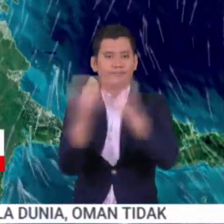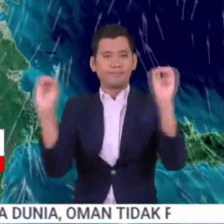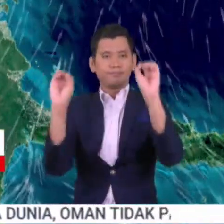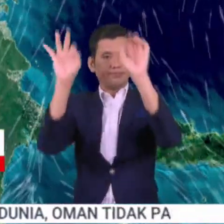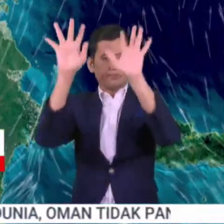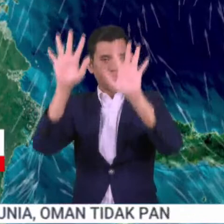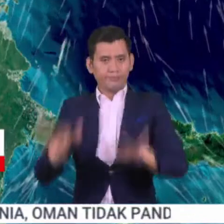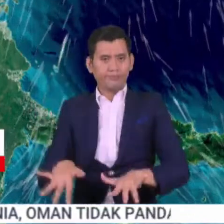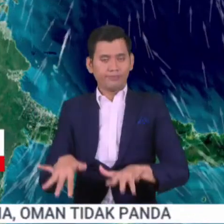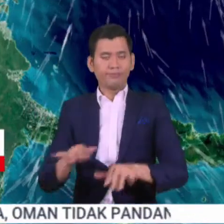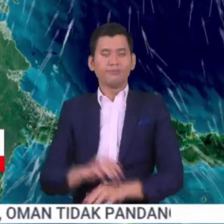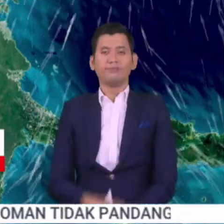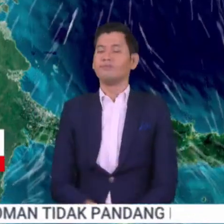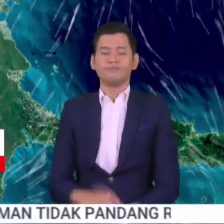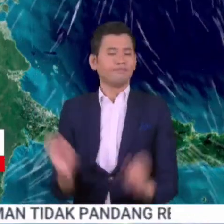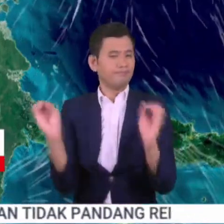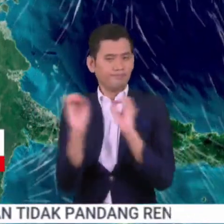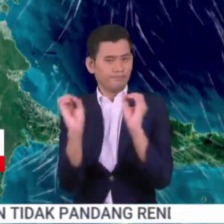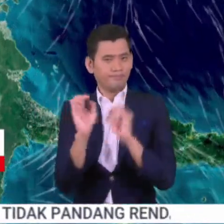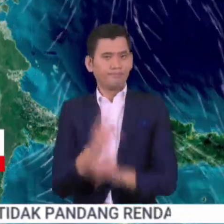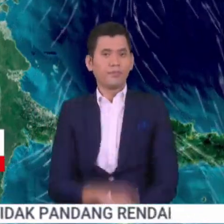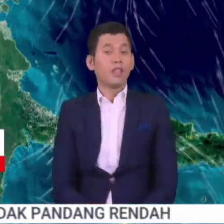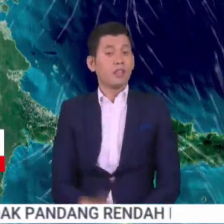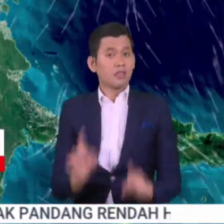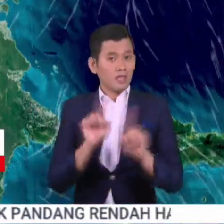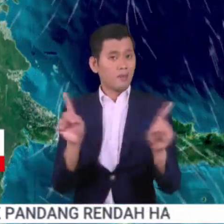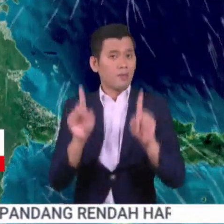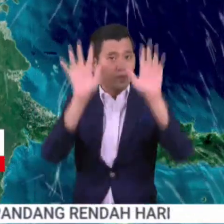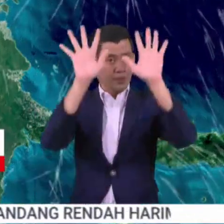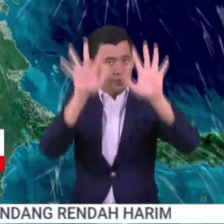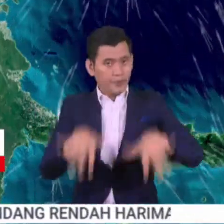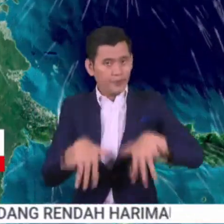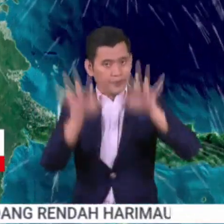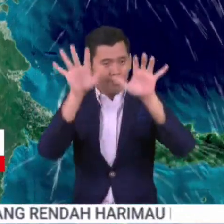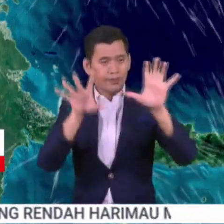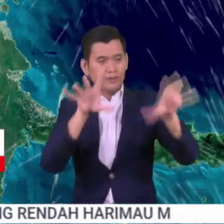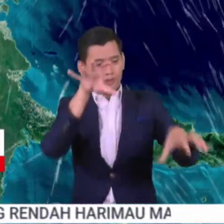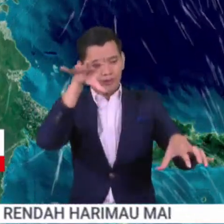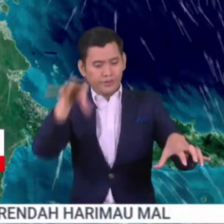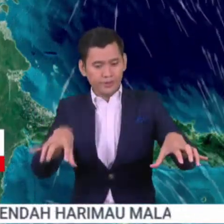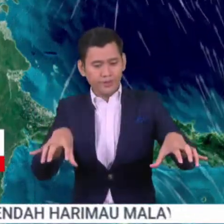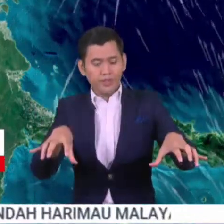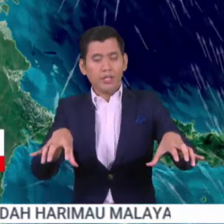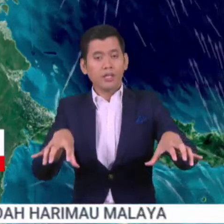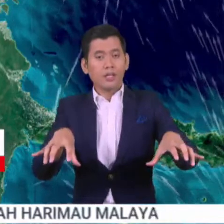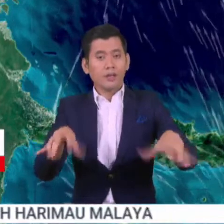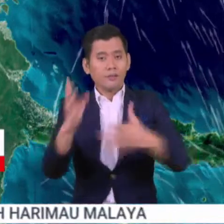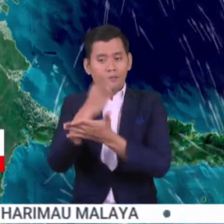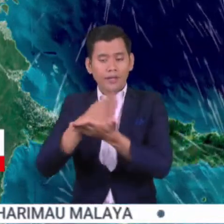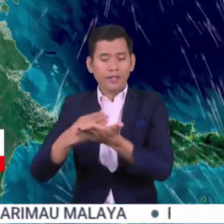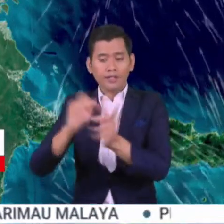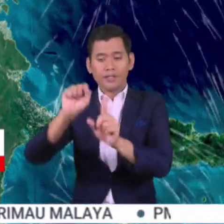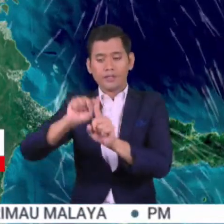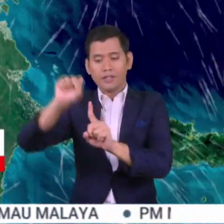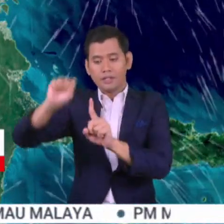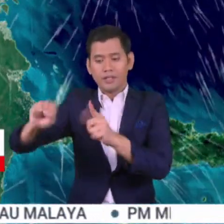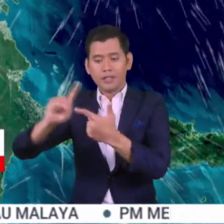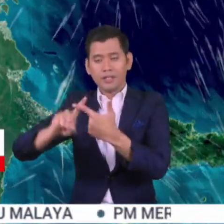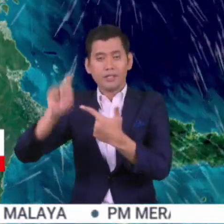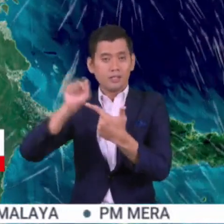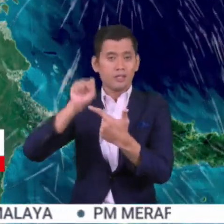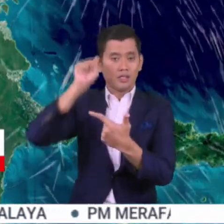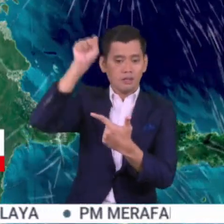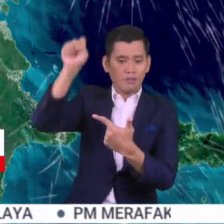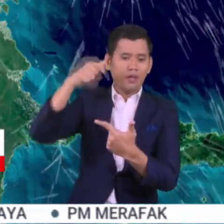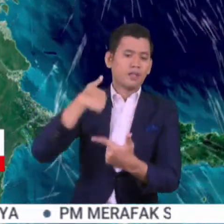hampir kebanyakan kawasan pada ketika ini. Namun hujan di satu dua tempat masih lagi dicerap di sekitar bahagian Sandakan, Sabah